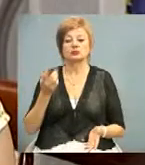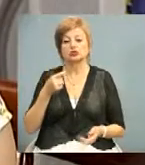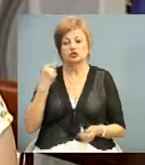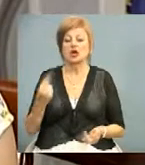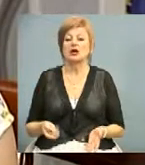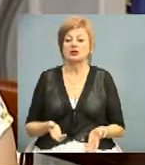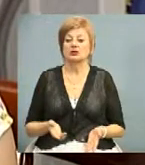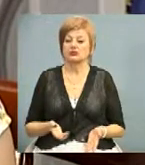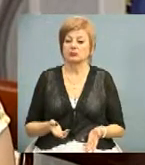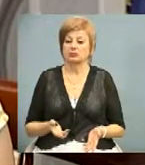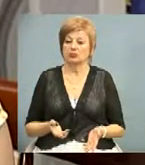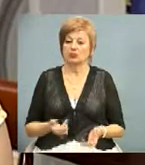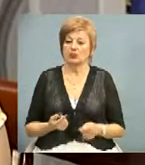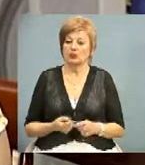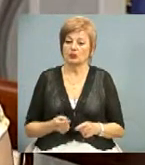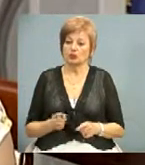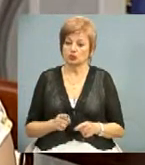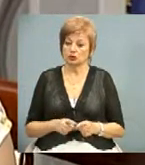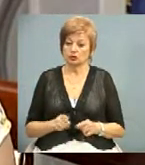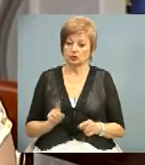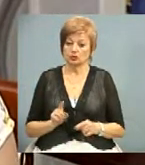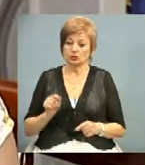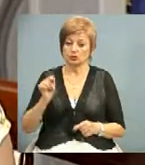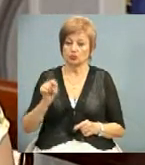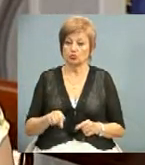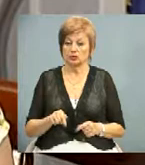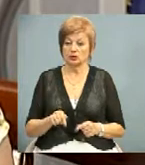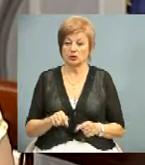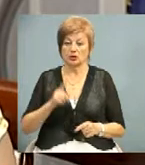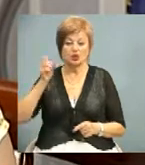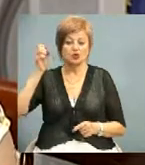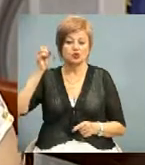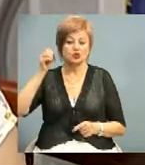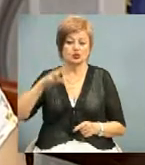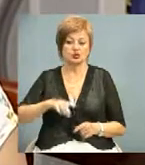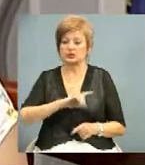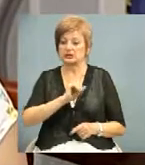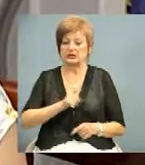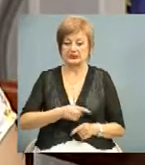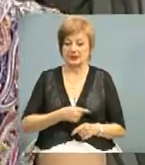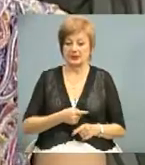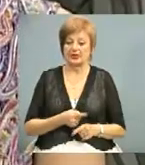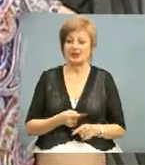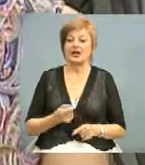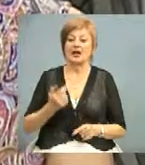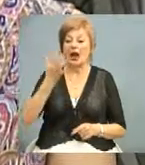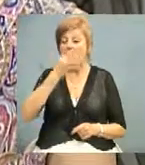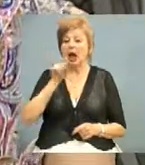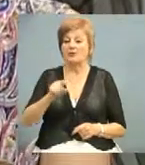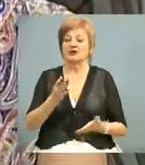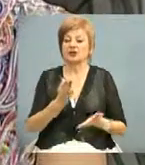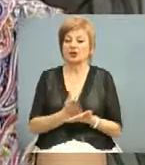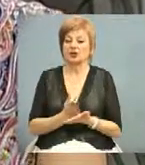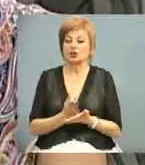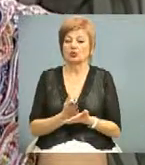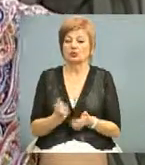то й жарко. Ну, тому що туди сонце світить. Так, Африка знаходиться на